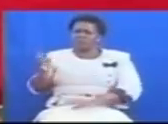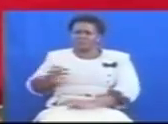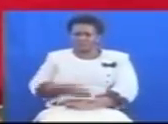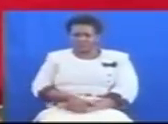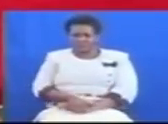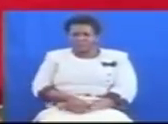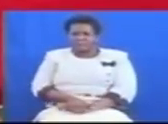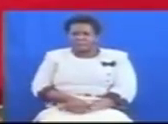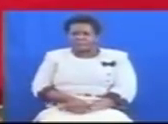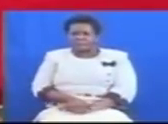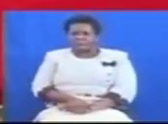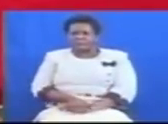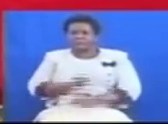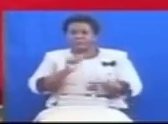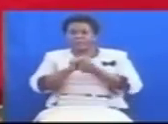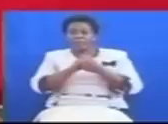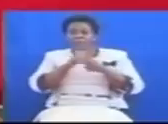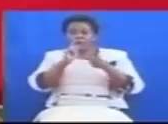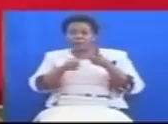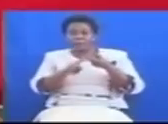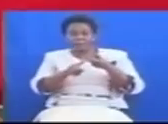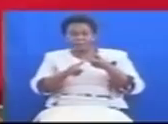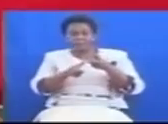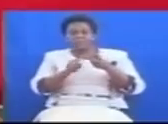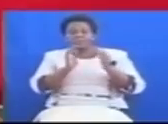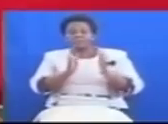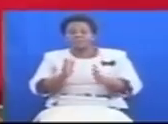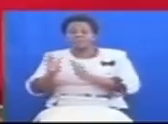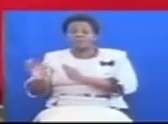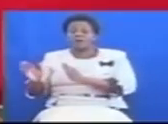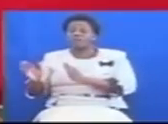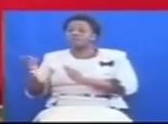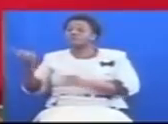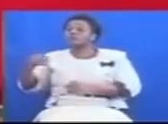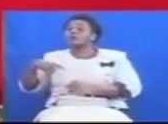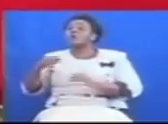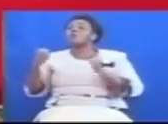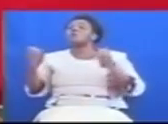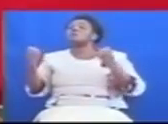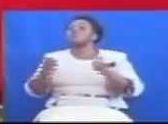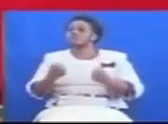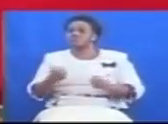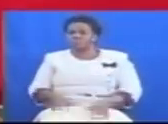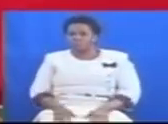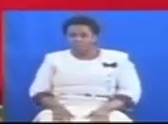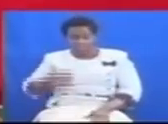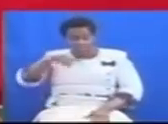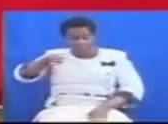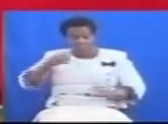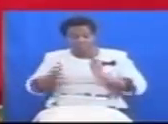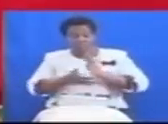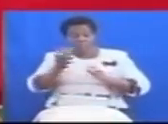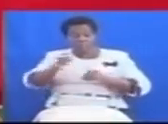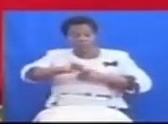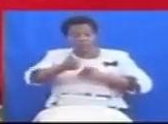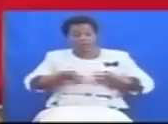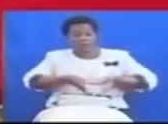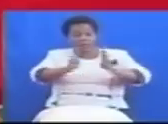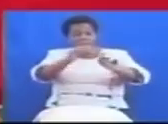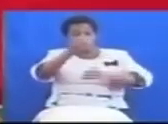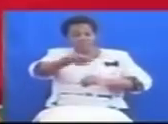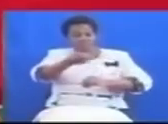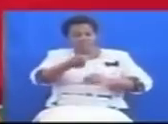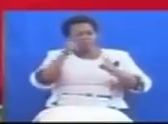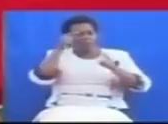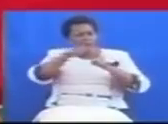kwamba huu mpango ni mpango wa kudumu, ni mpango mkakati, na ndio maana imeanzishwa TARURA ili wataalamu wetu wa Kilala